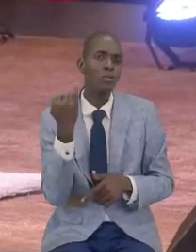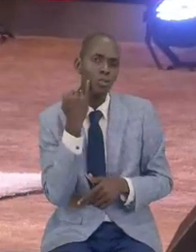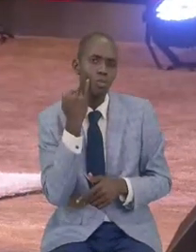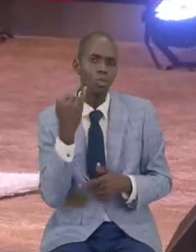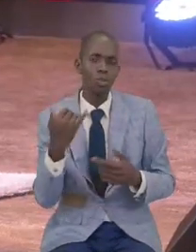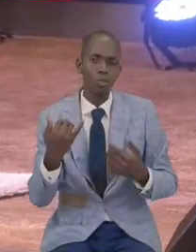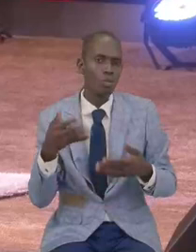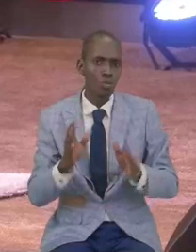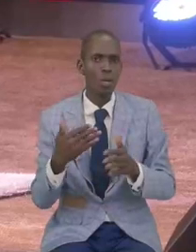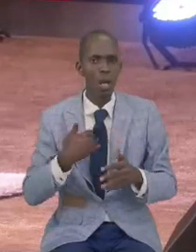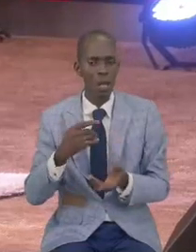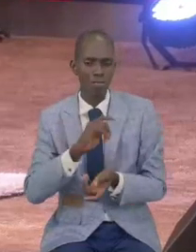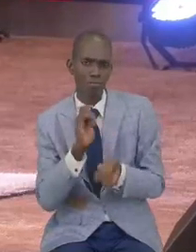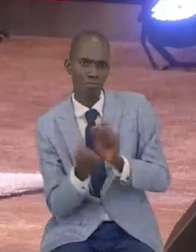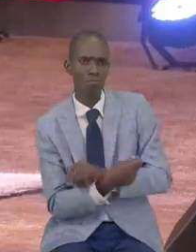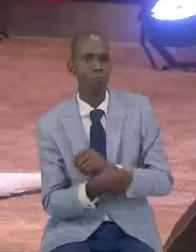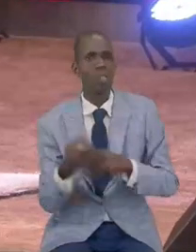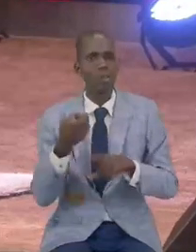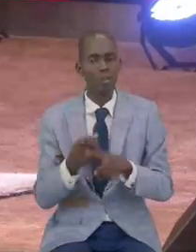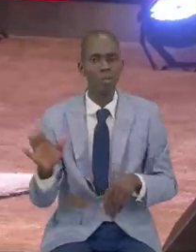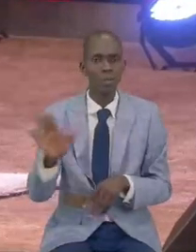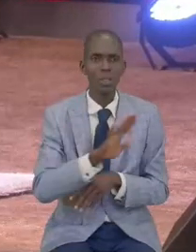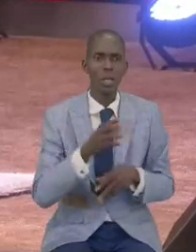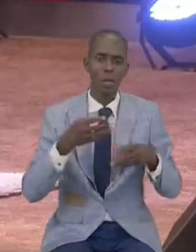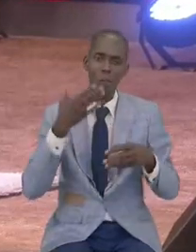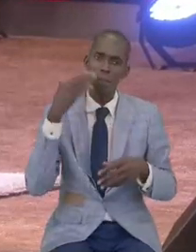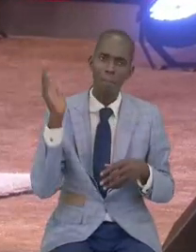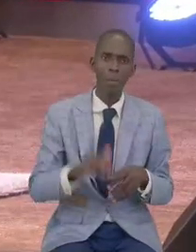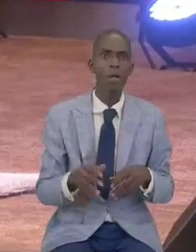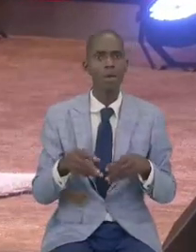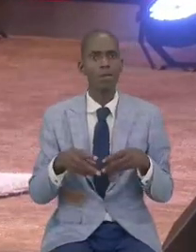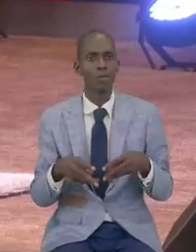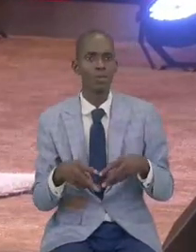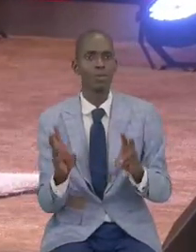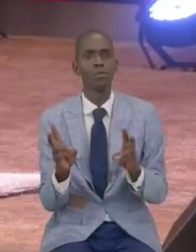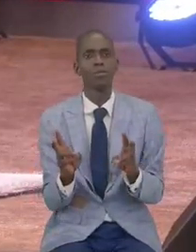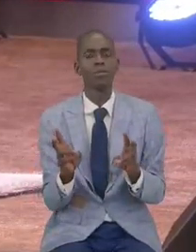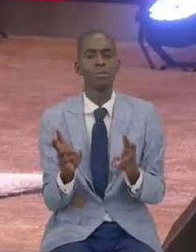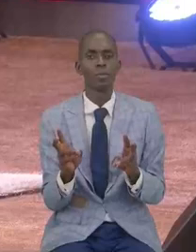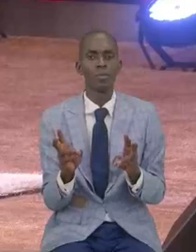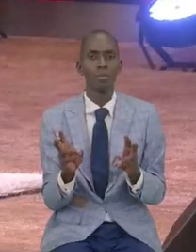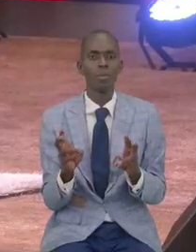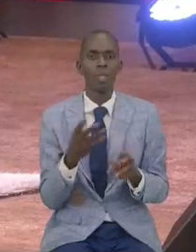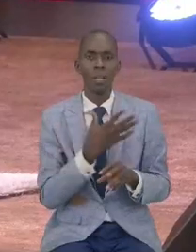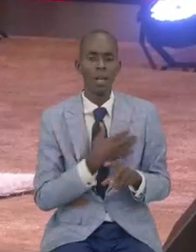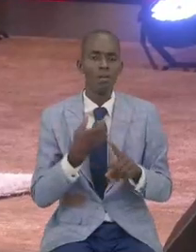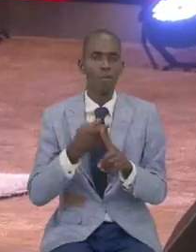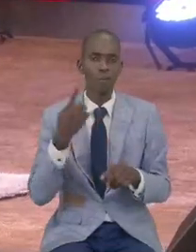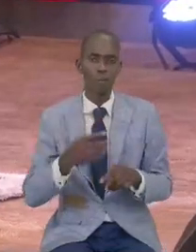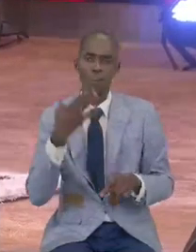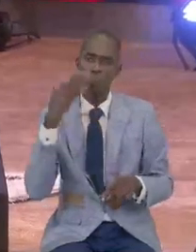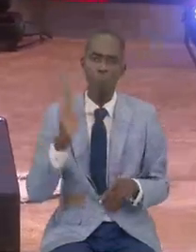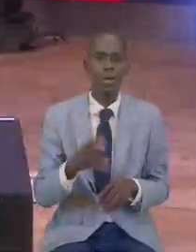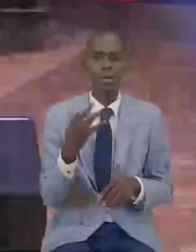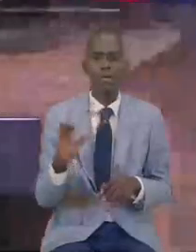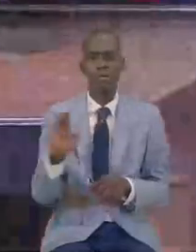de leur mauvaise voie, de la méchanceté de leurs actions. Voilà le